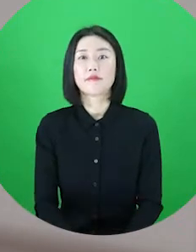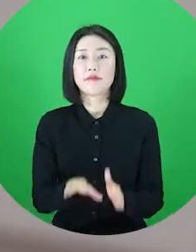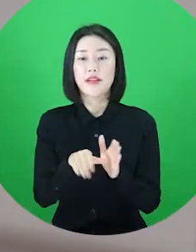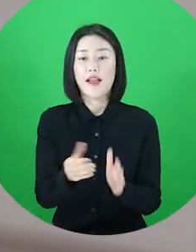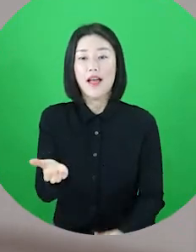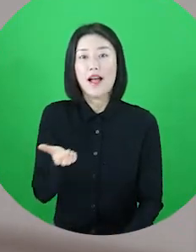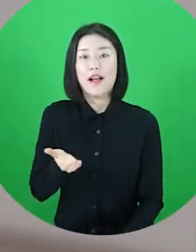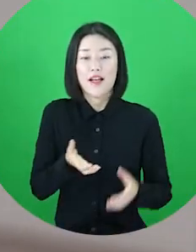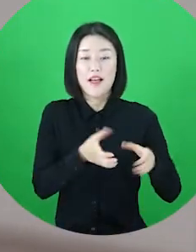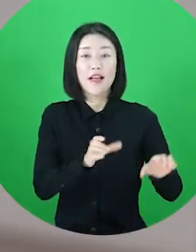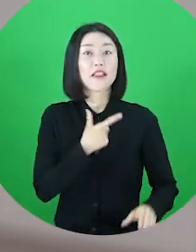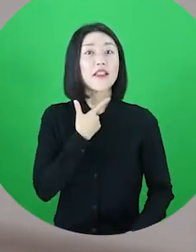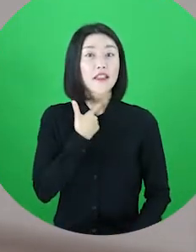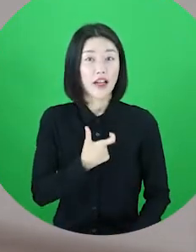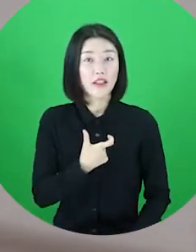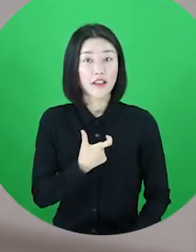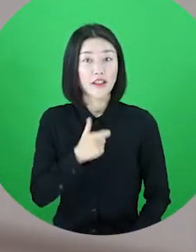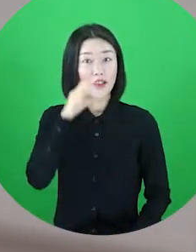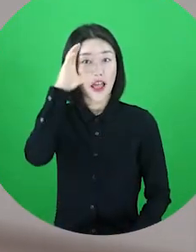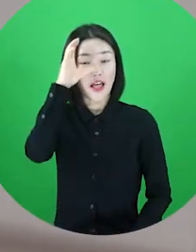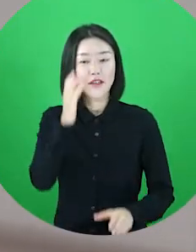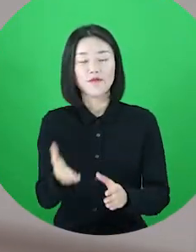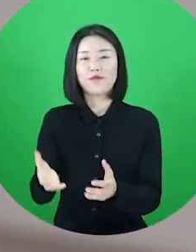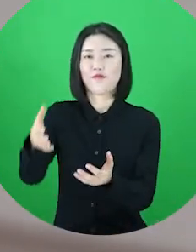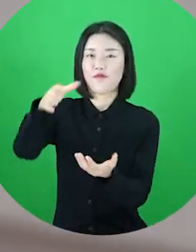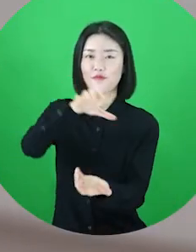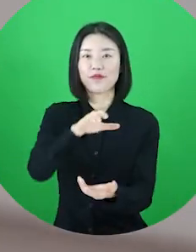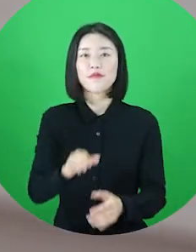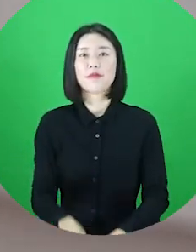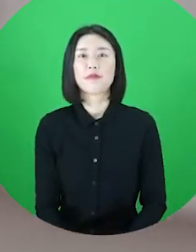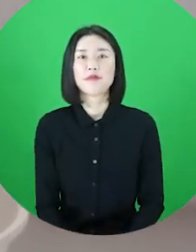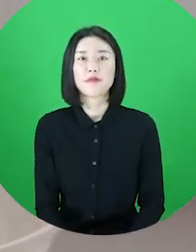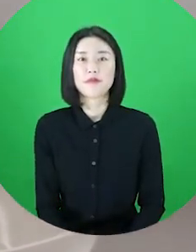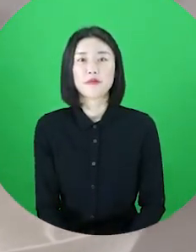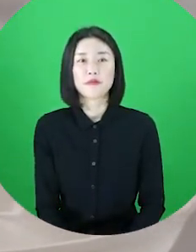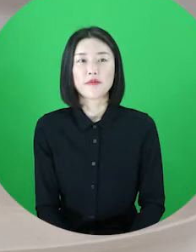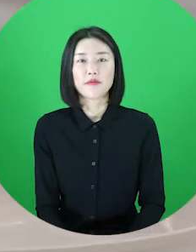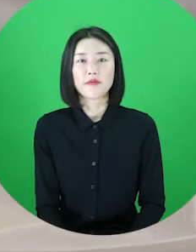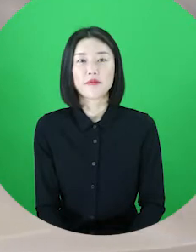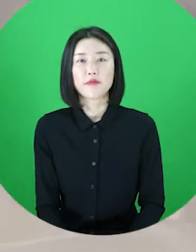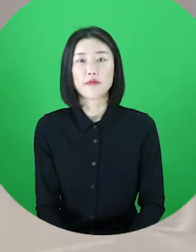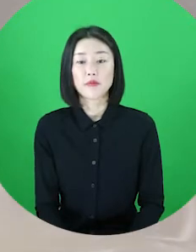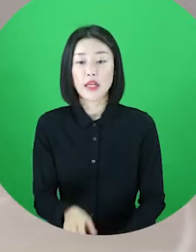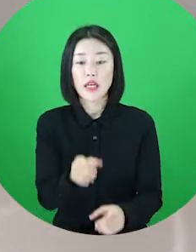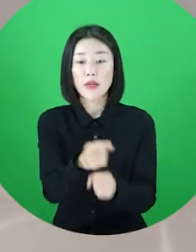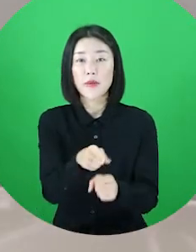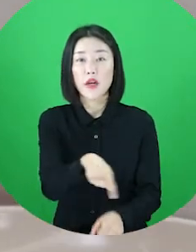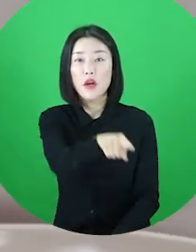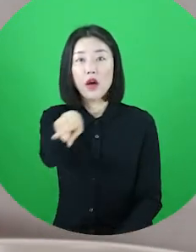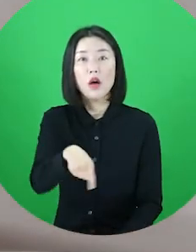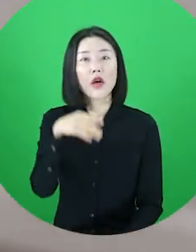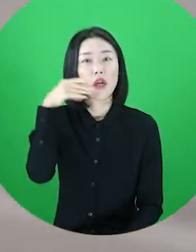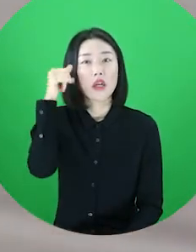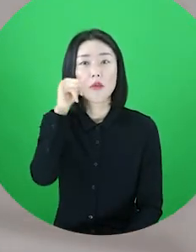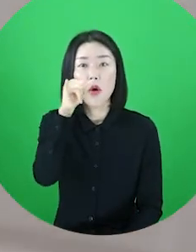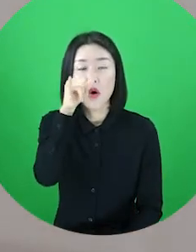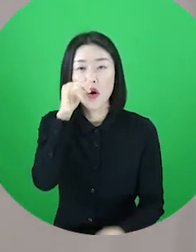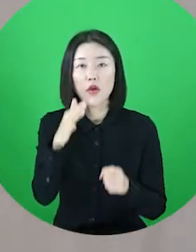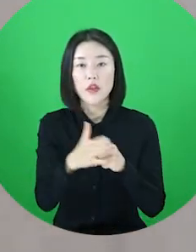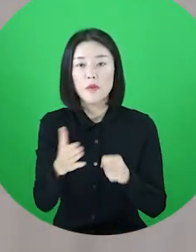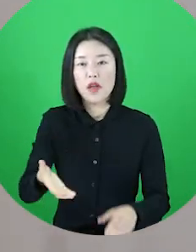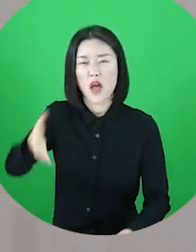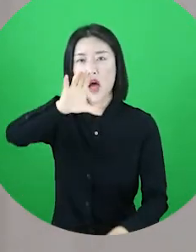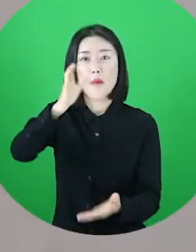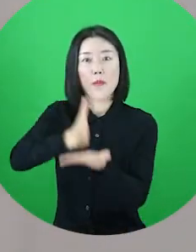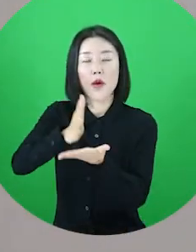여기에 우리가 준비해 놓은 계란을 넣어 줄게요. 자, 식용유가 있는 곳에 계란을 조심히